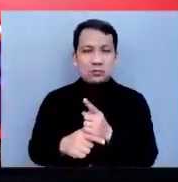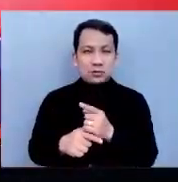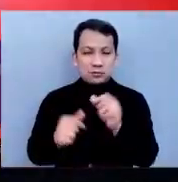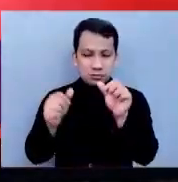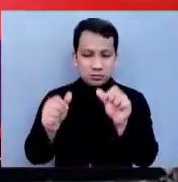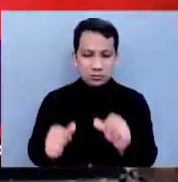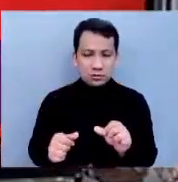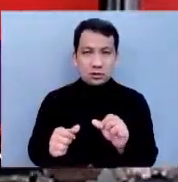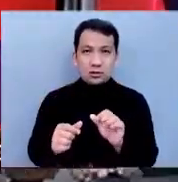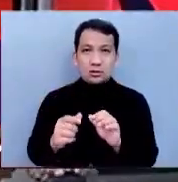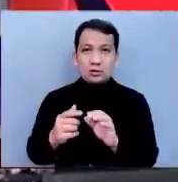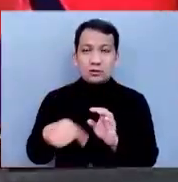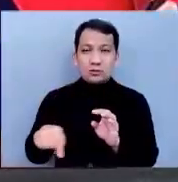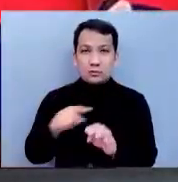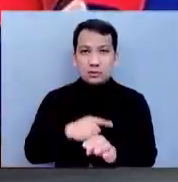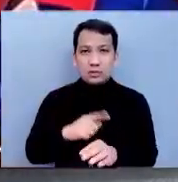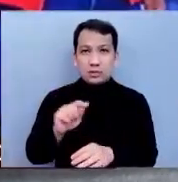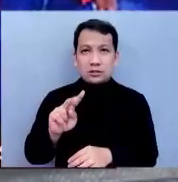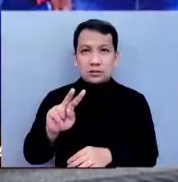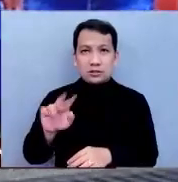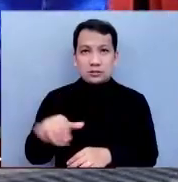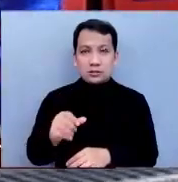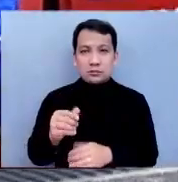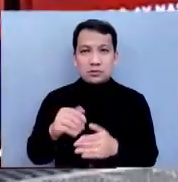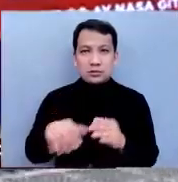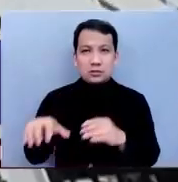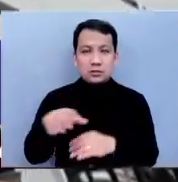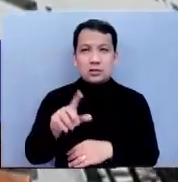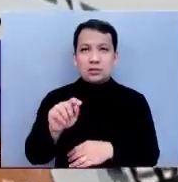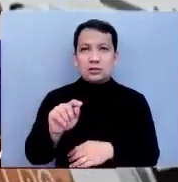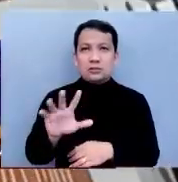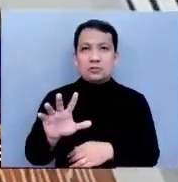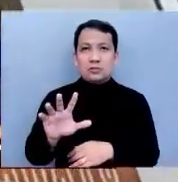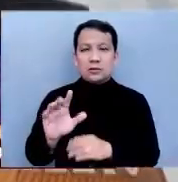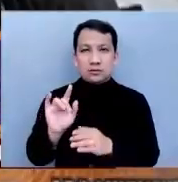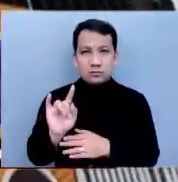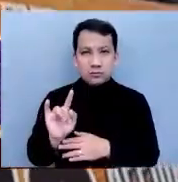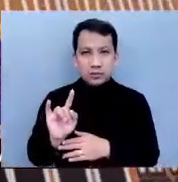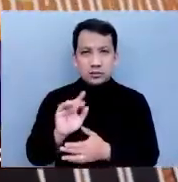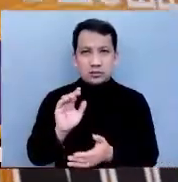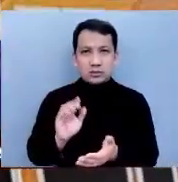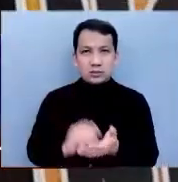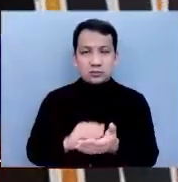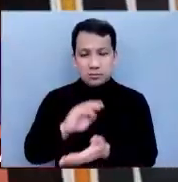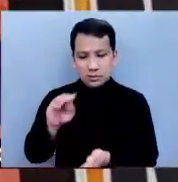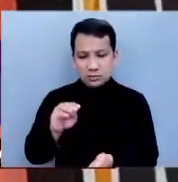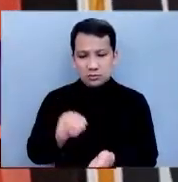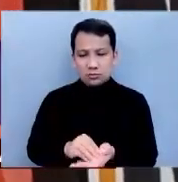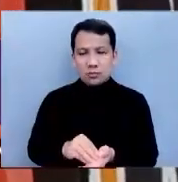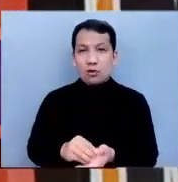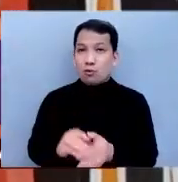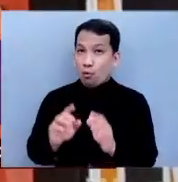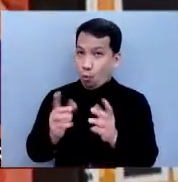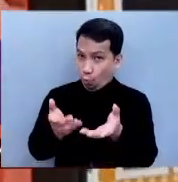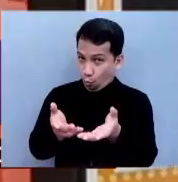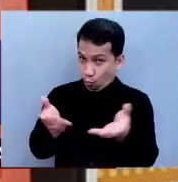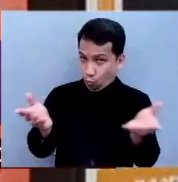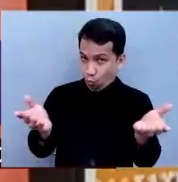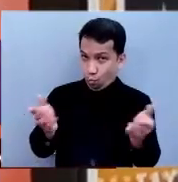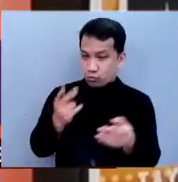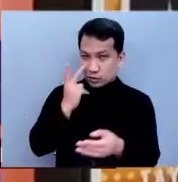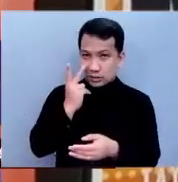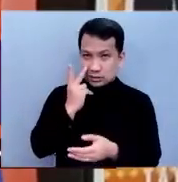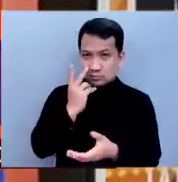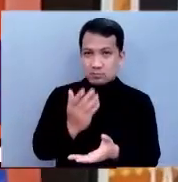mga poster ng mga Legit Tabarcats ang paligid ng TV5 Media Center sa Mandaluyong. O, diba?